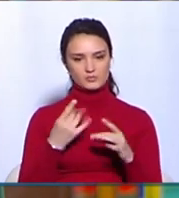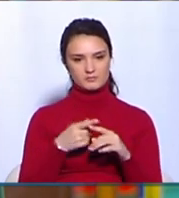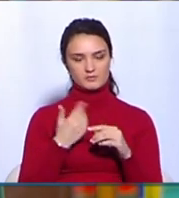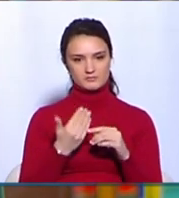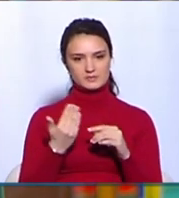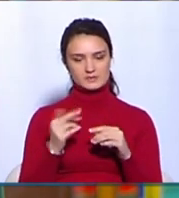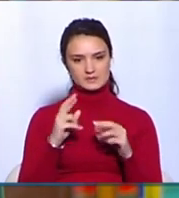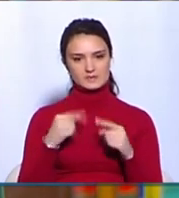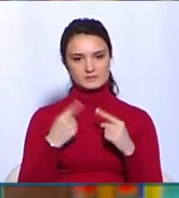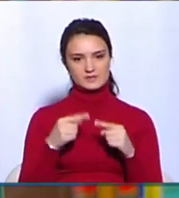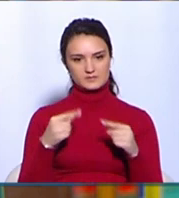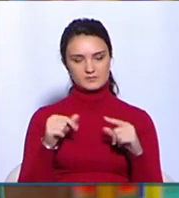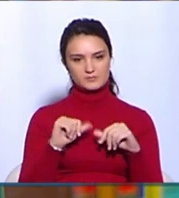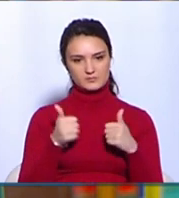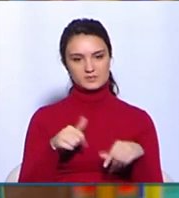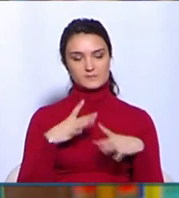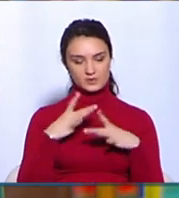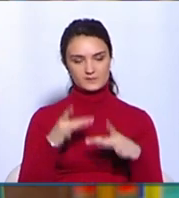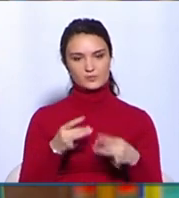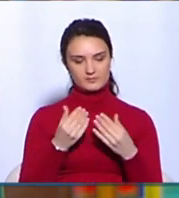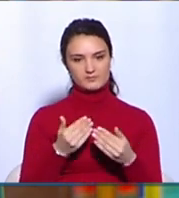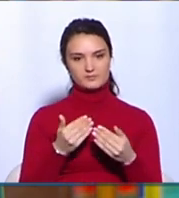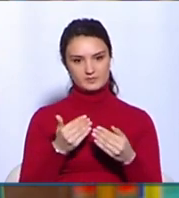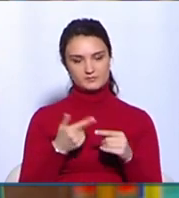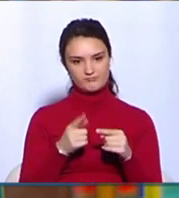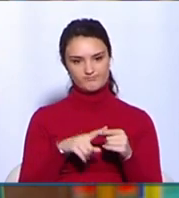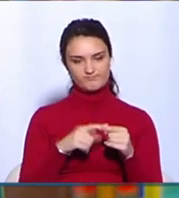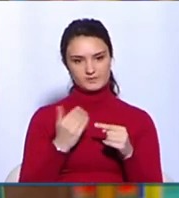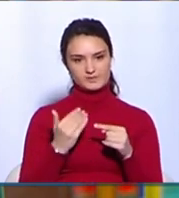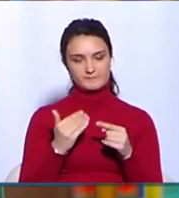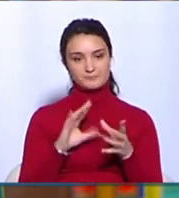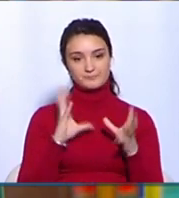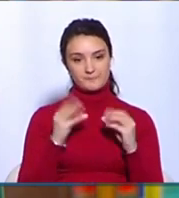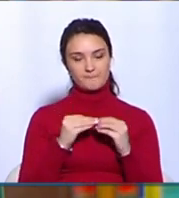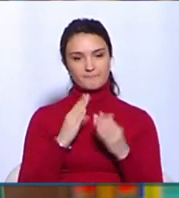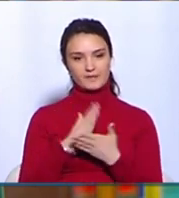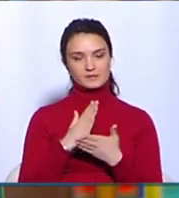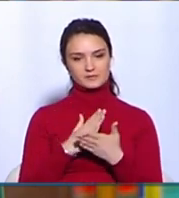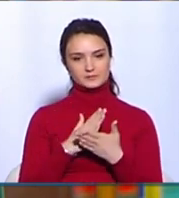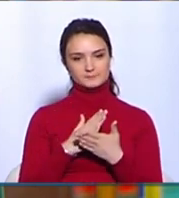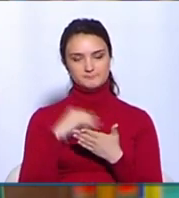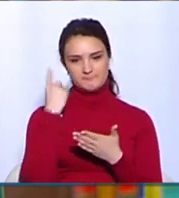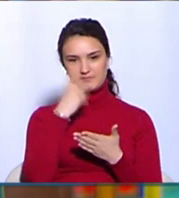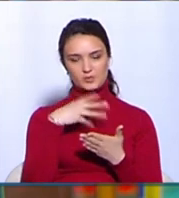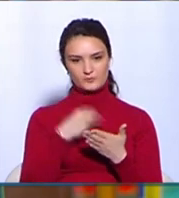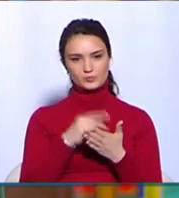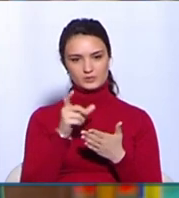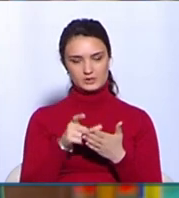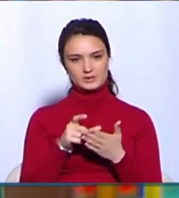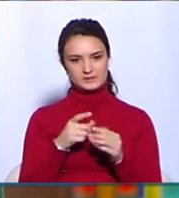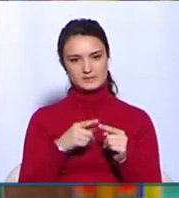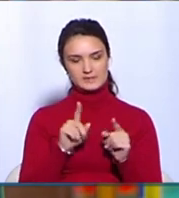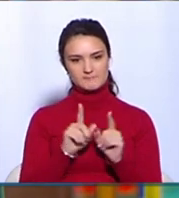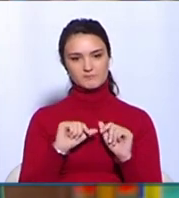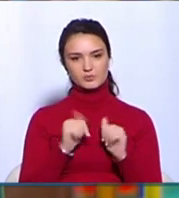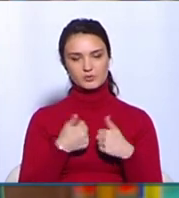ნარკოდამოკიდებულებების, სხვადასხვა ტიპის დამოკიდებულებების კონტექსტში. ზოგადად არსებობს პიროვნული აშლობის ისეთი